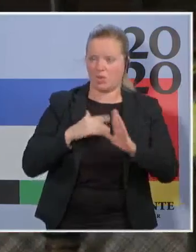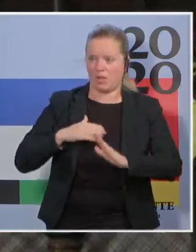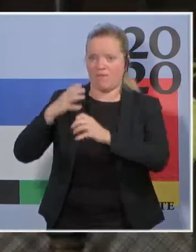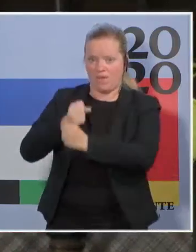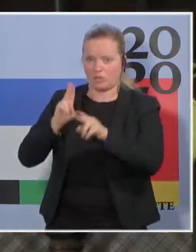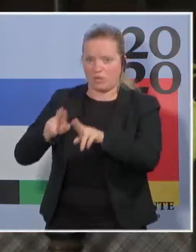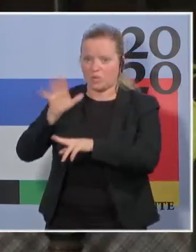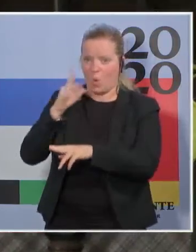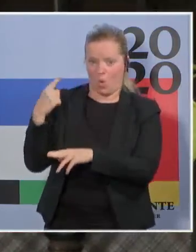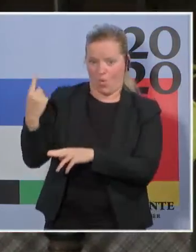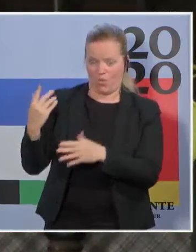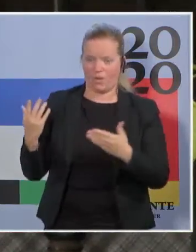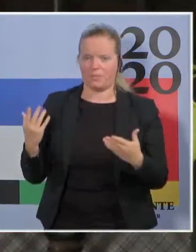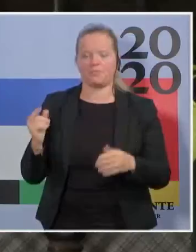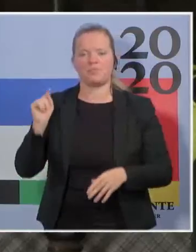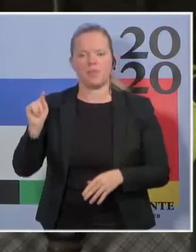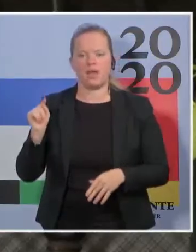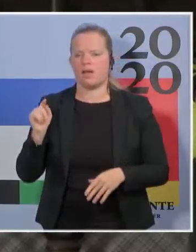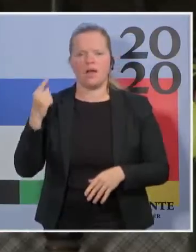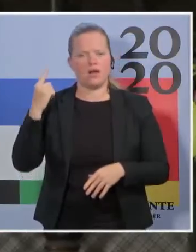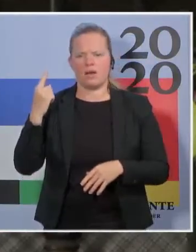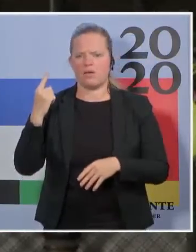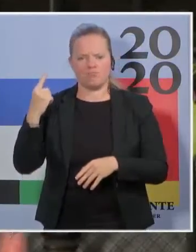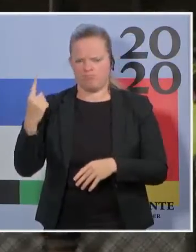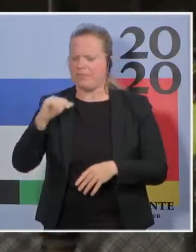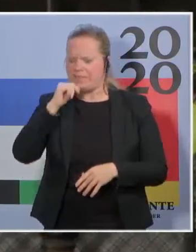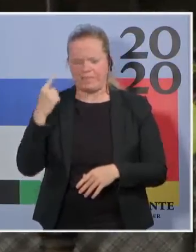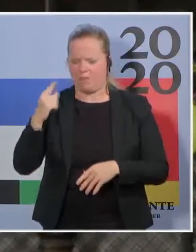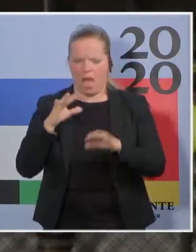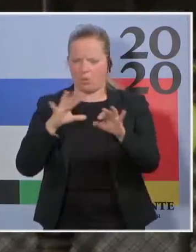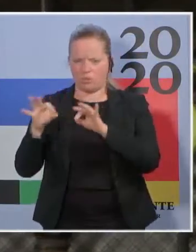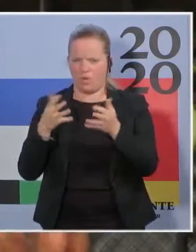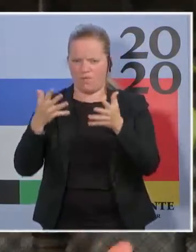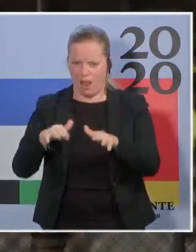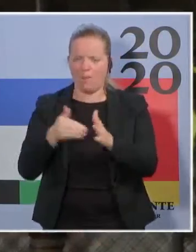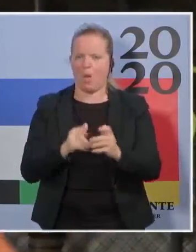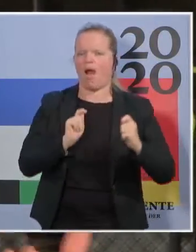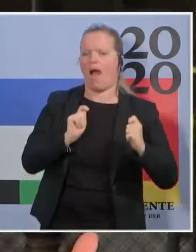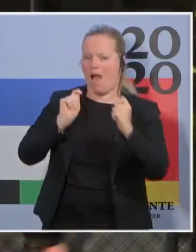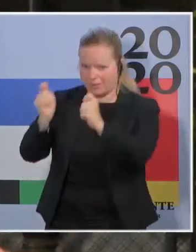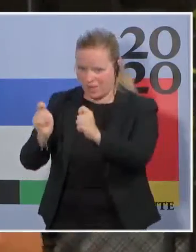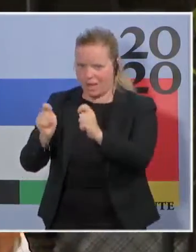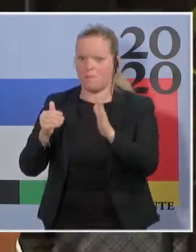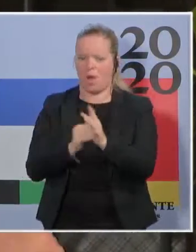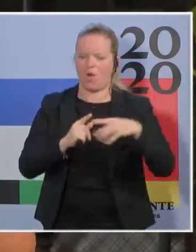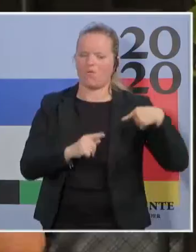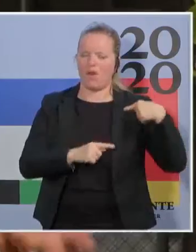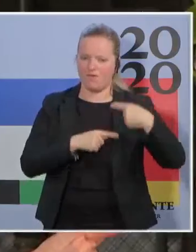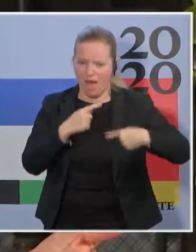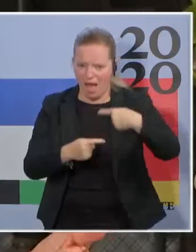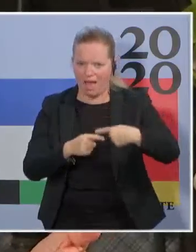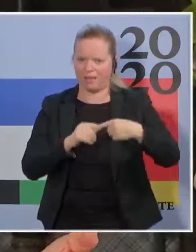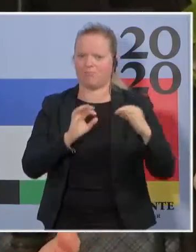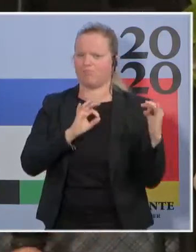der Verfassungsgerichtshof sucht sich seine Fälle nicht selbst aus. Es bedarf eines Antrages, es bedarf eines Verfahrens oder